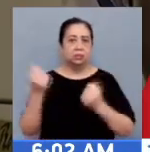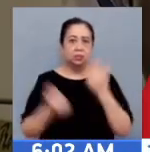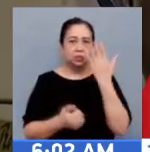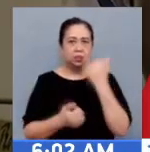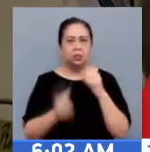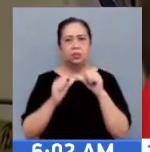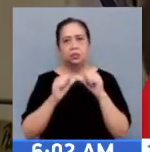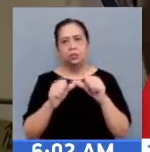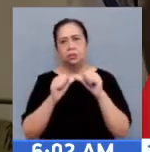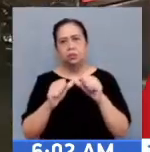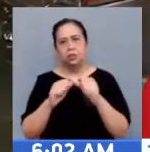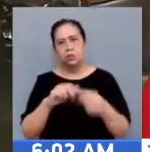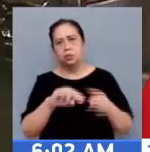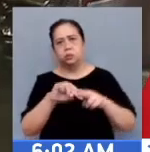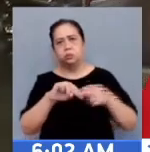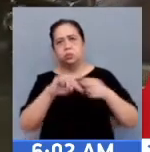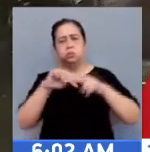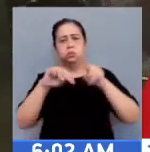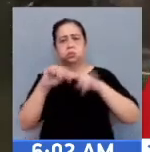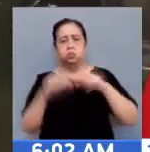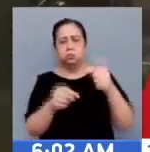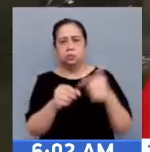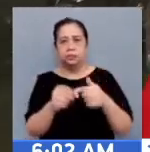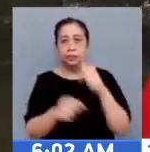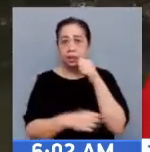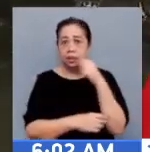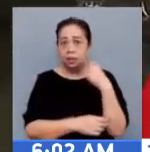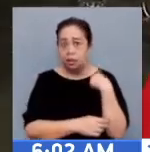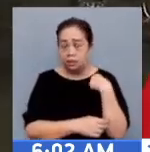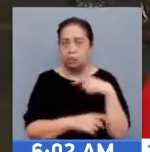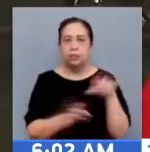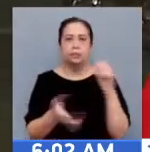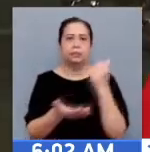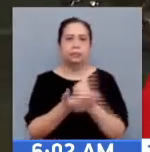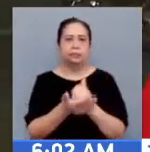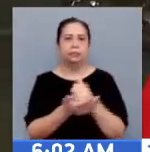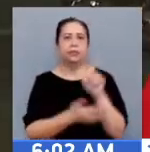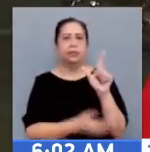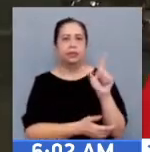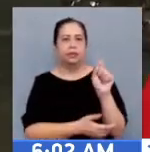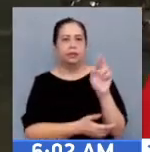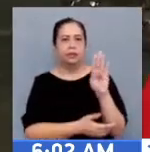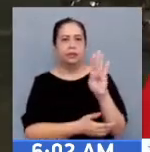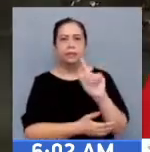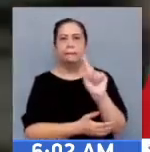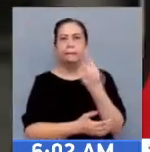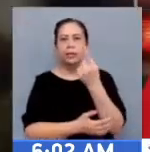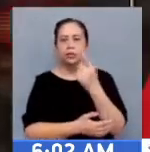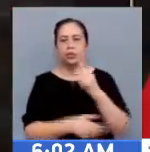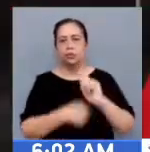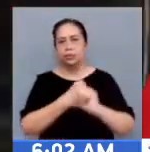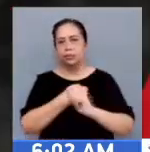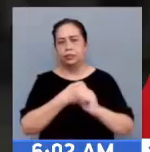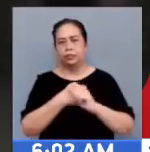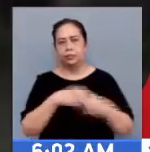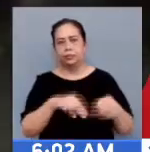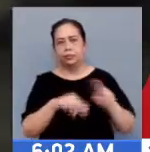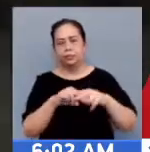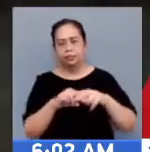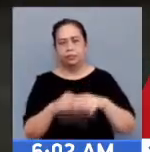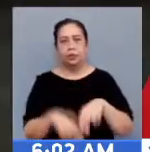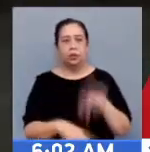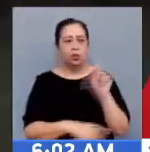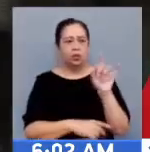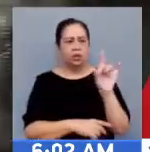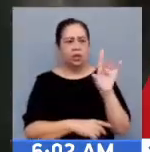pagsipa ng presyo ng langis. Kahapon, inaprubahan na ng LTFRB ang pisong provisional fare increase. 2018 pa huling pinayagan